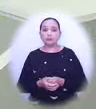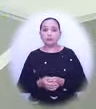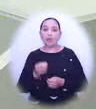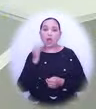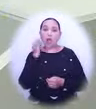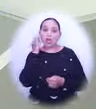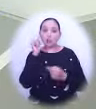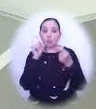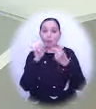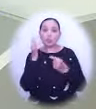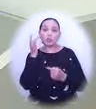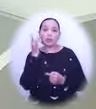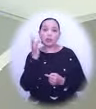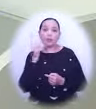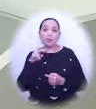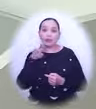ajinga qarshi kremdan.